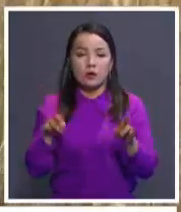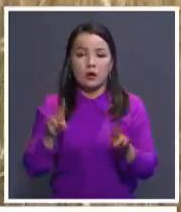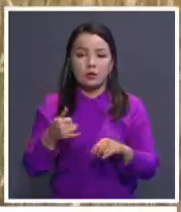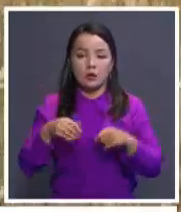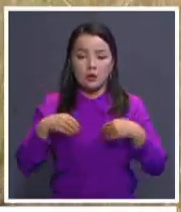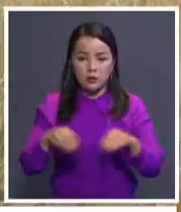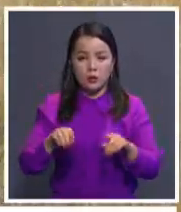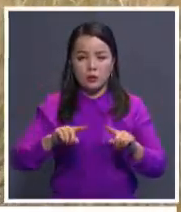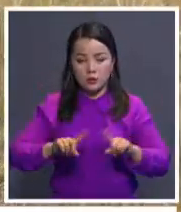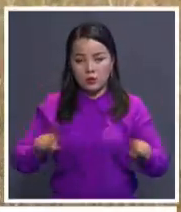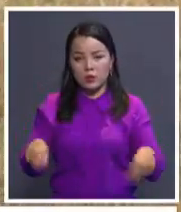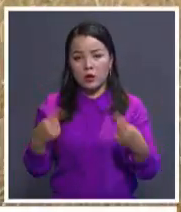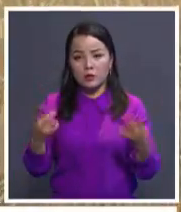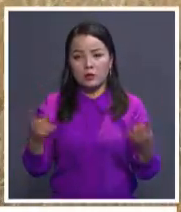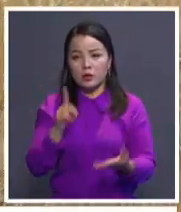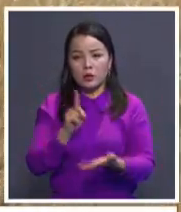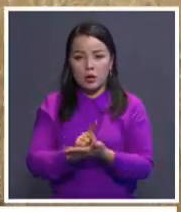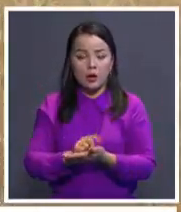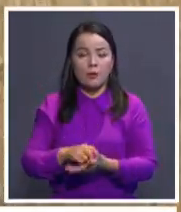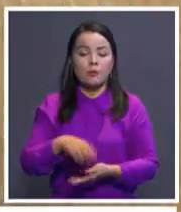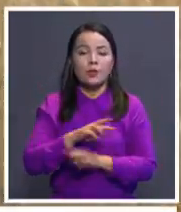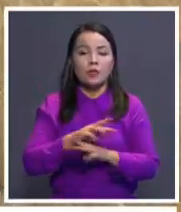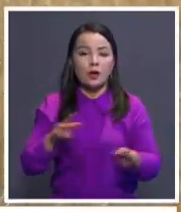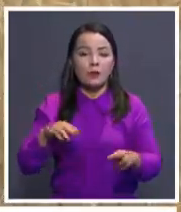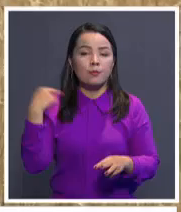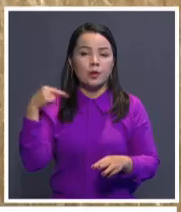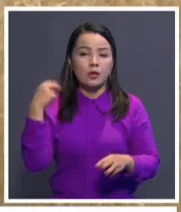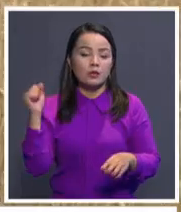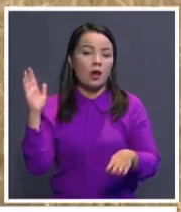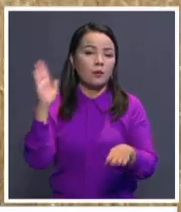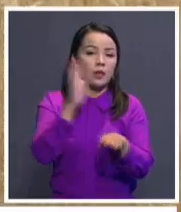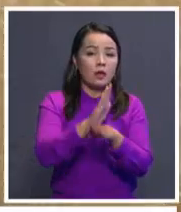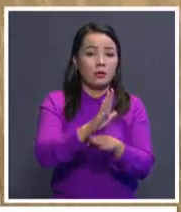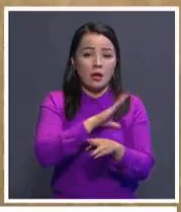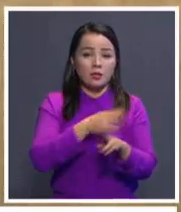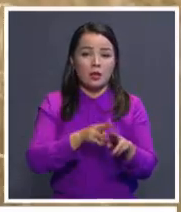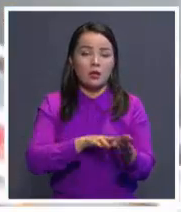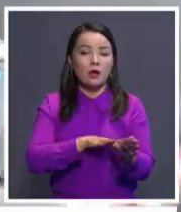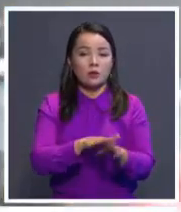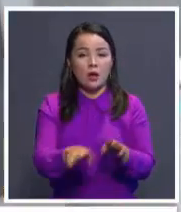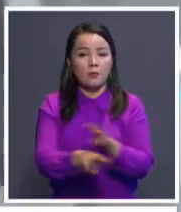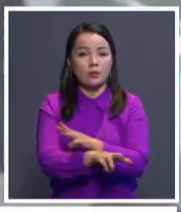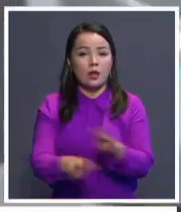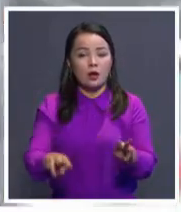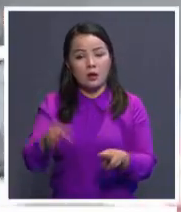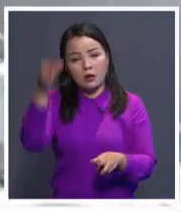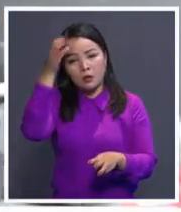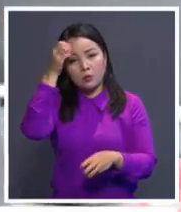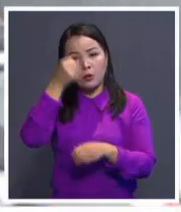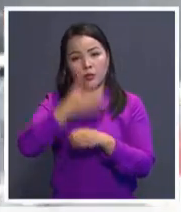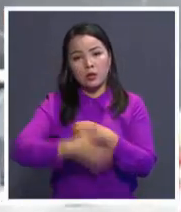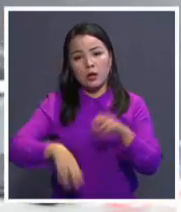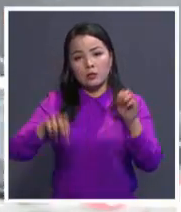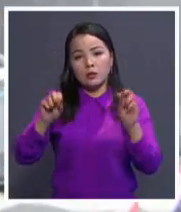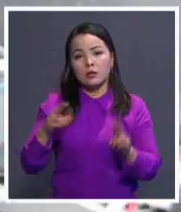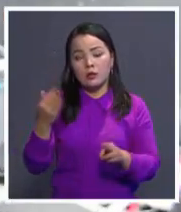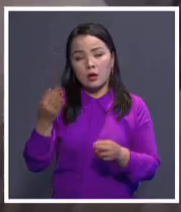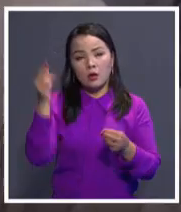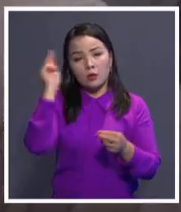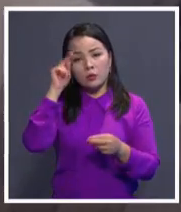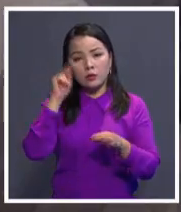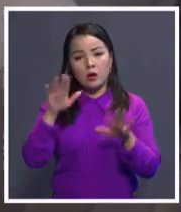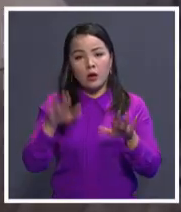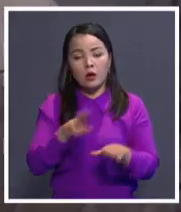өнімділікті арттыру керек. Бұл министрлікке президент жүктеген тапсырма. Оны жүзеге асыру үшін министрлік ғылыми орталықтар мен аграрлық